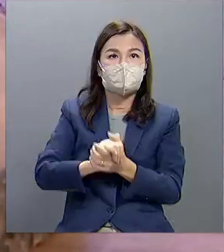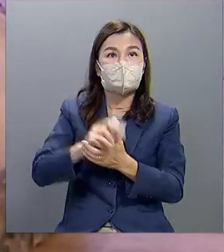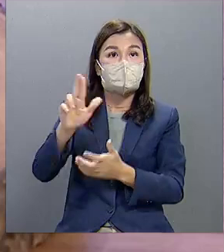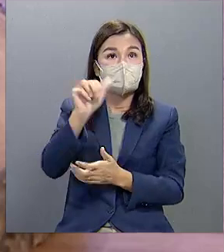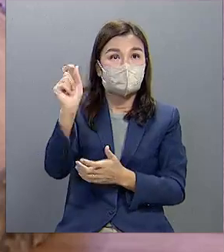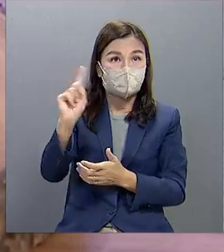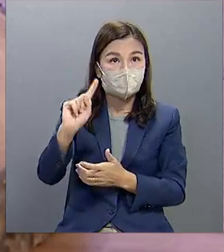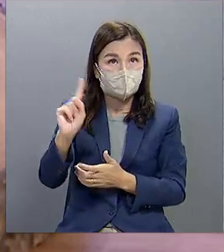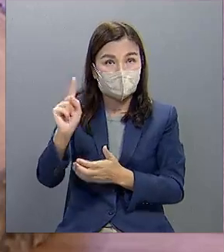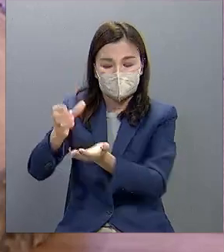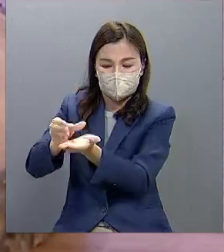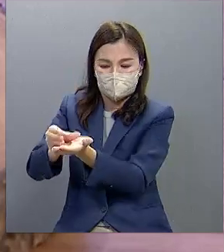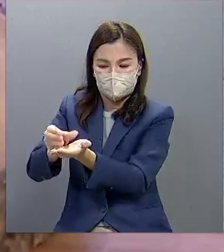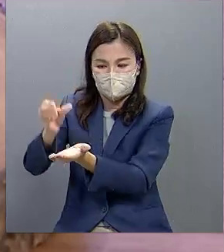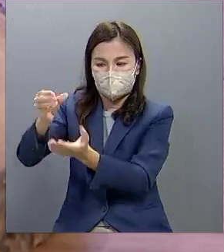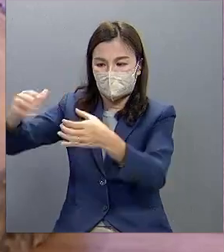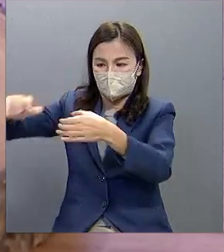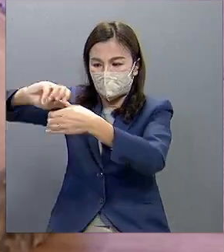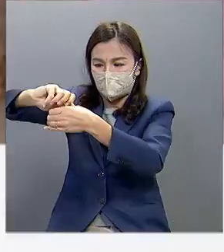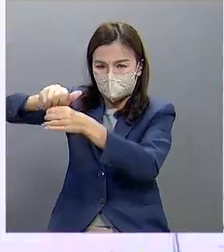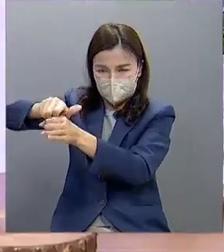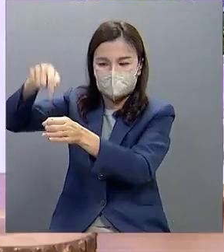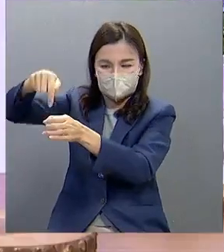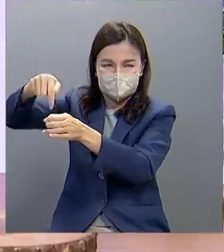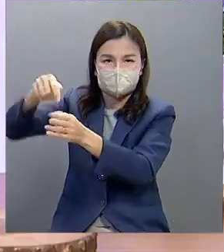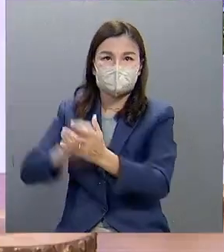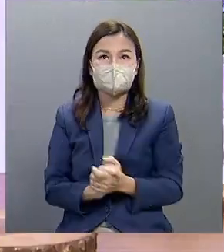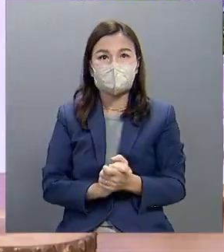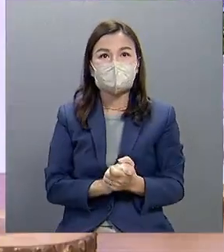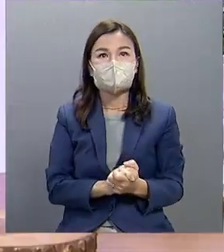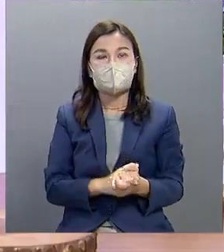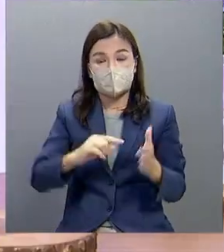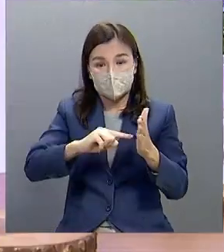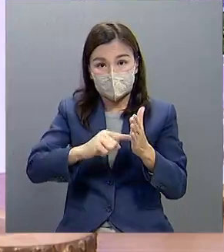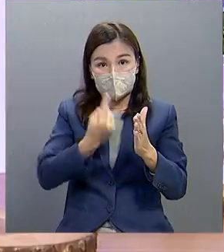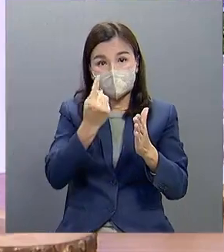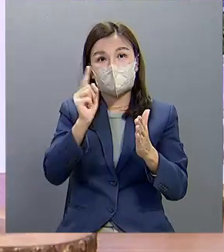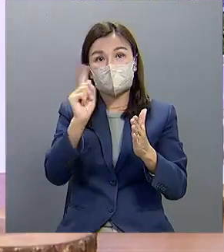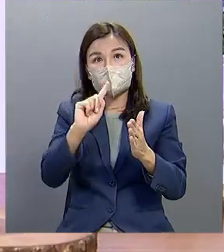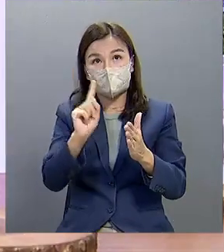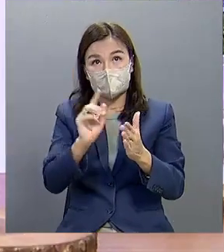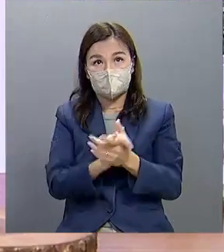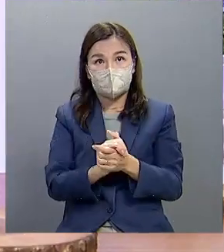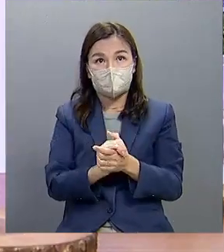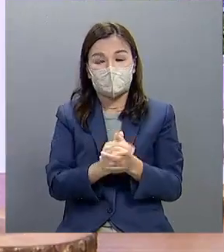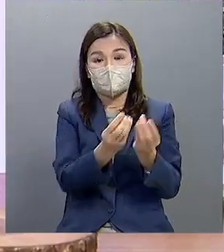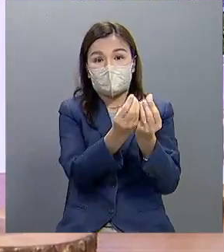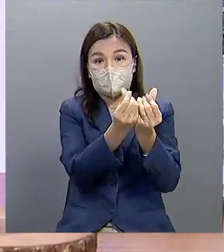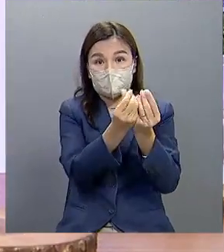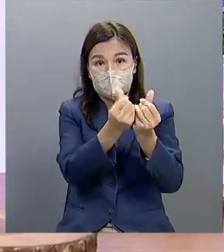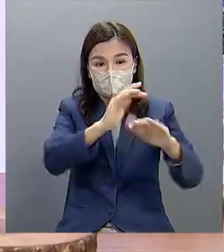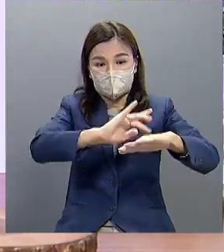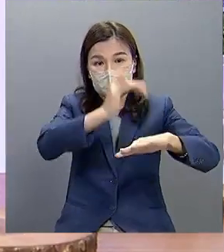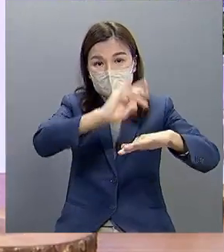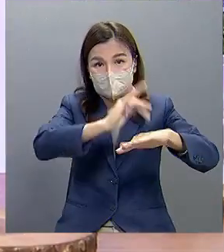วดนะคะมีฝาปิดเดี๋ยวเรามาเริ่มทำกันเลยนะคะอย่างแรกนะคะการก็จะใช้เป็นน้ำมันธรรมชาติค่ะ